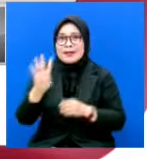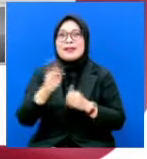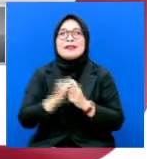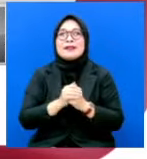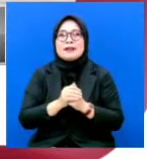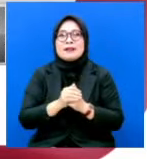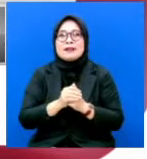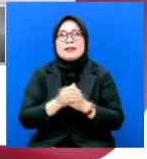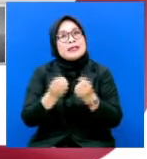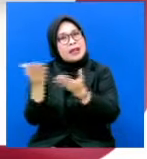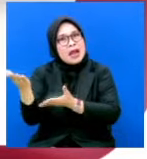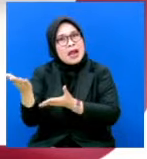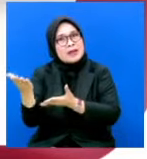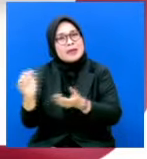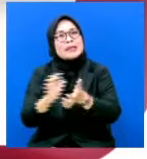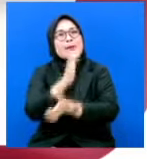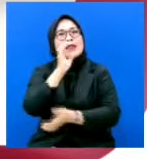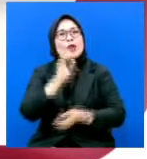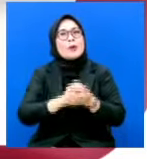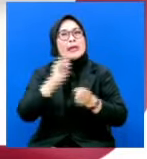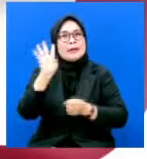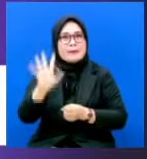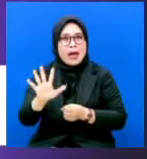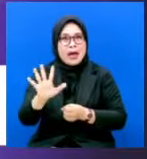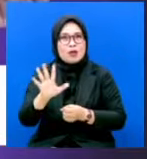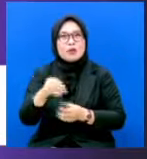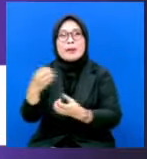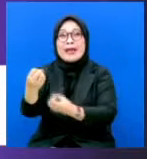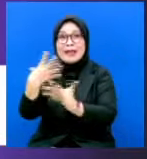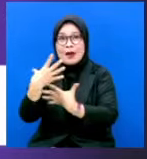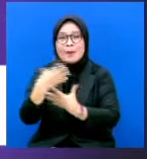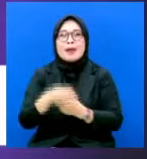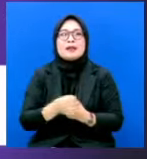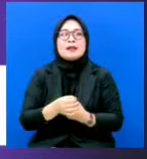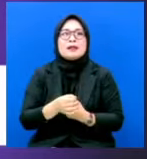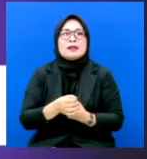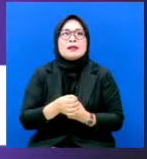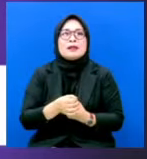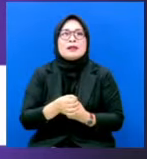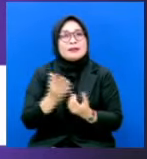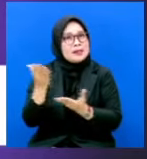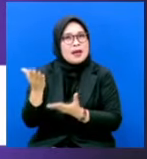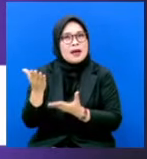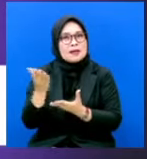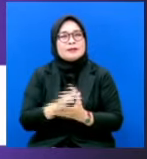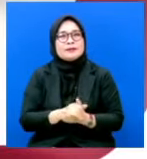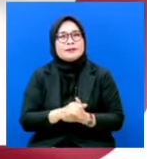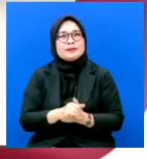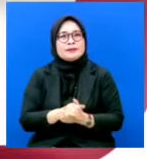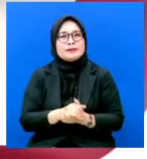akan berikan kesempatan kepada paslon nomor 5 lagi untuk memberikan tanggapan tadi atas jawaban paslon nomor 4 Bapak silakan